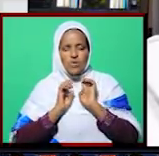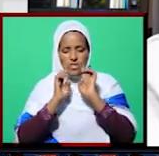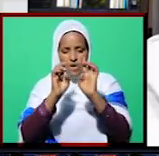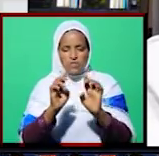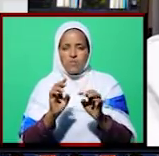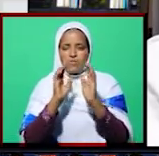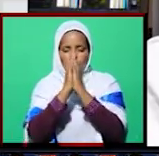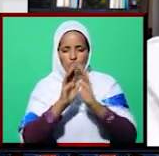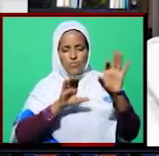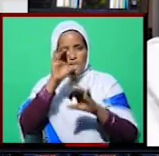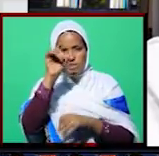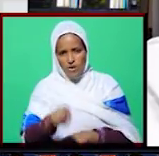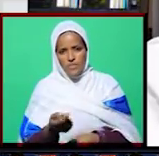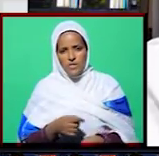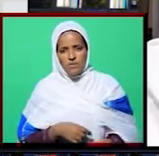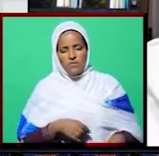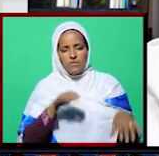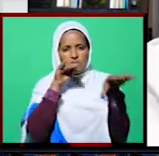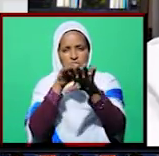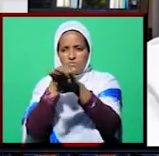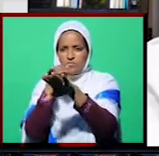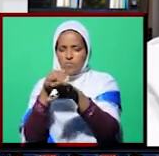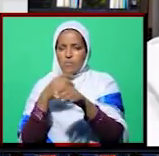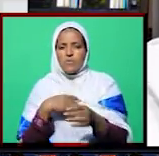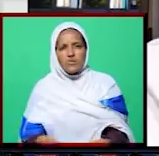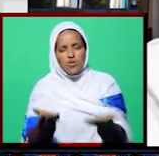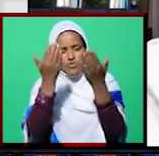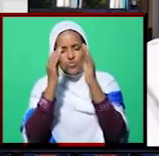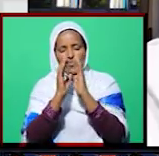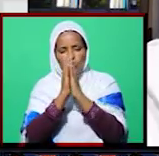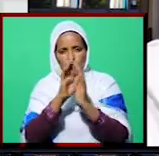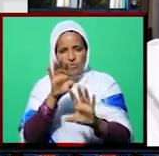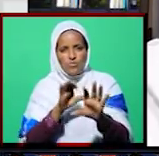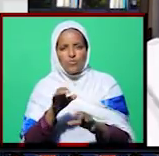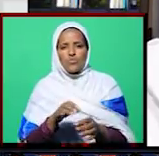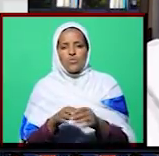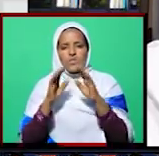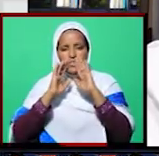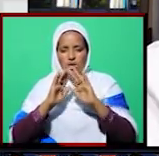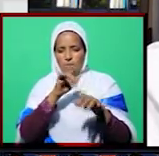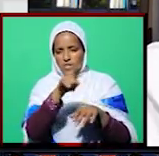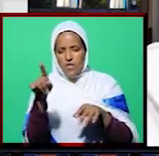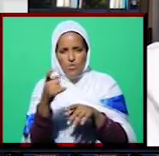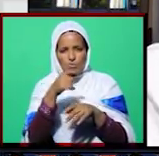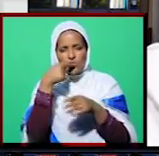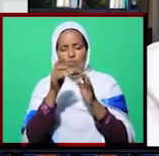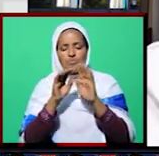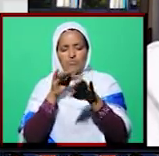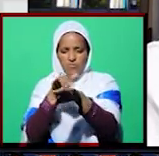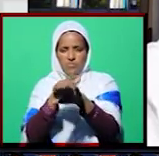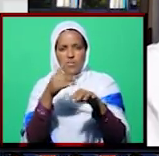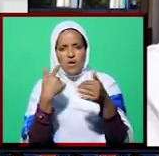ያንን ቅዳሴ መቀደስና መጸለይ ያለበት ቅስቀሳዎች አሉ ተንሱ ጸልዩ ሰላም ለከሙልኩም እየተባለ ማለት